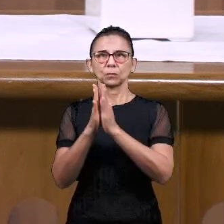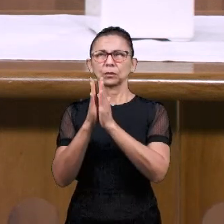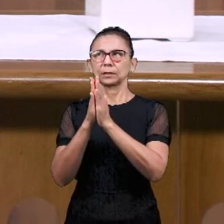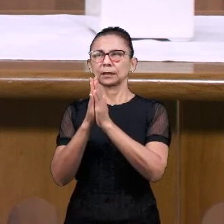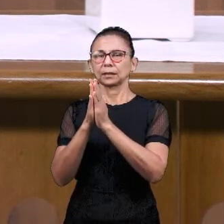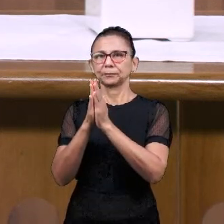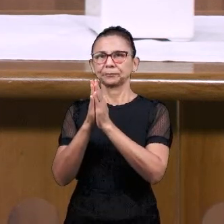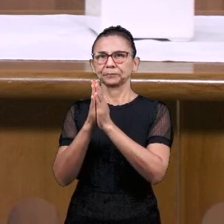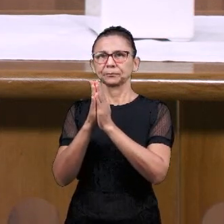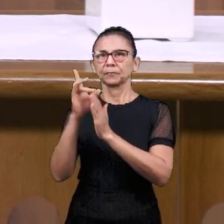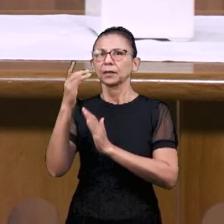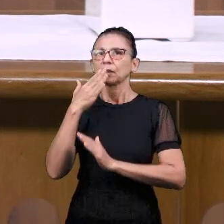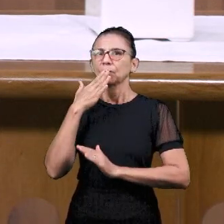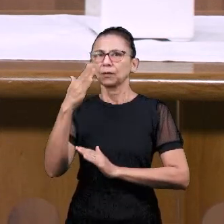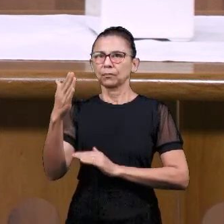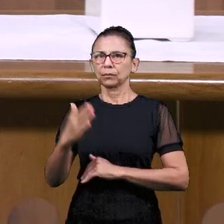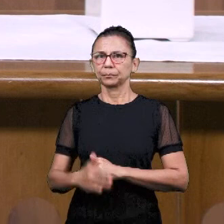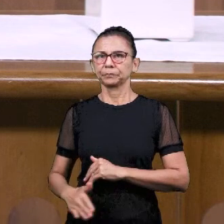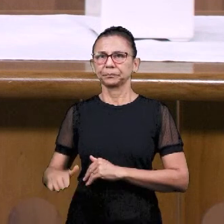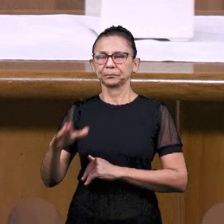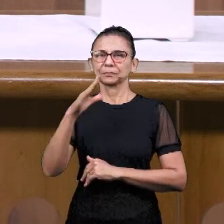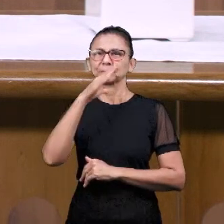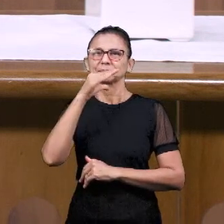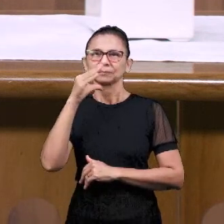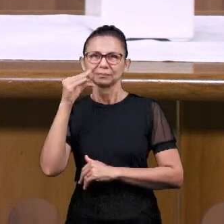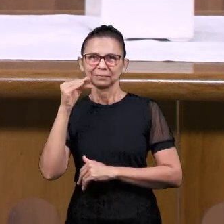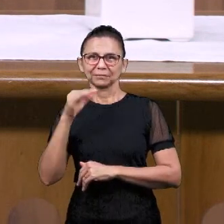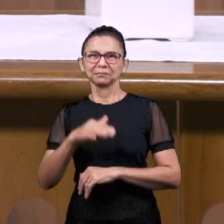nos enfants, intermédiaires et adolescents. Prions.